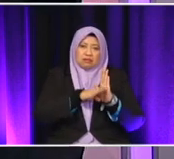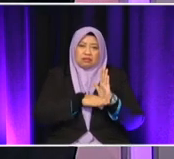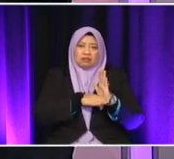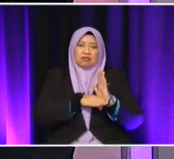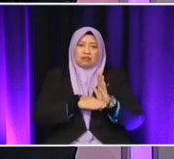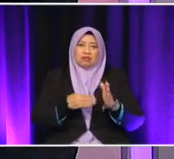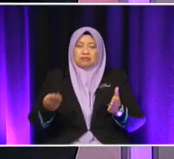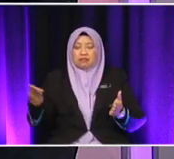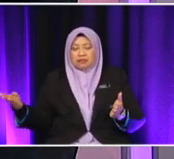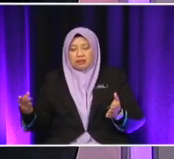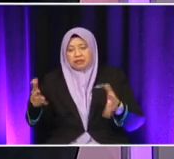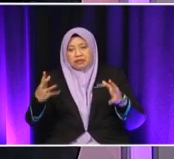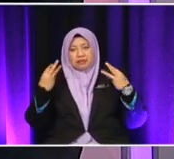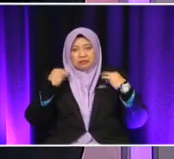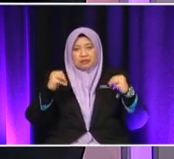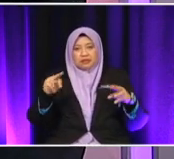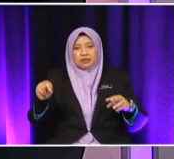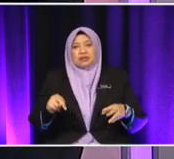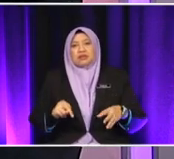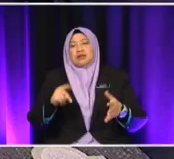tidak ada di pasaran